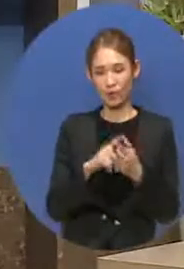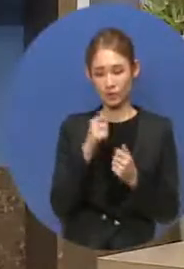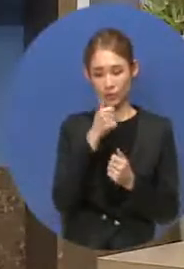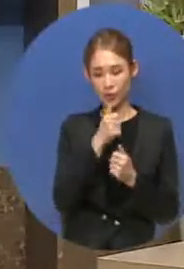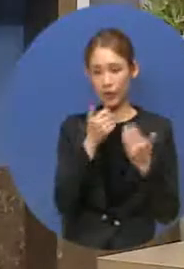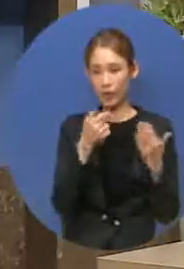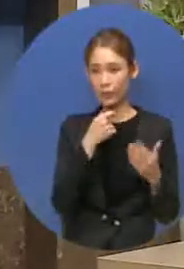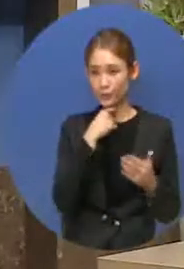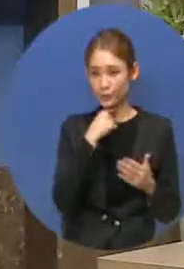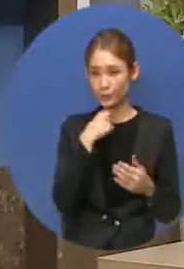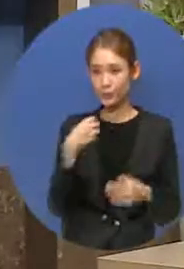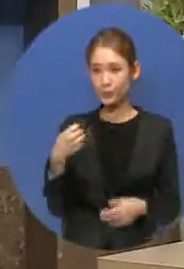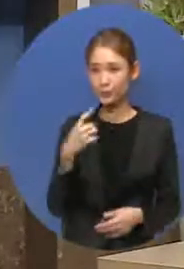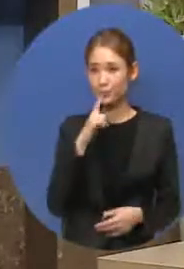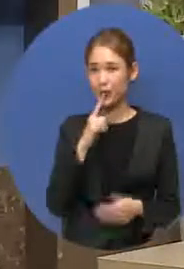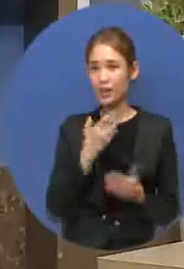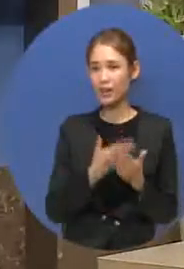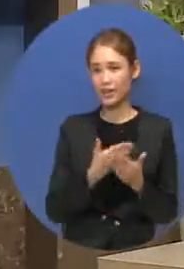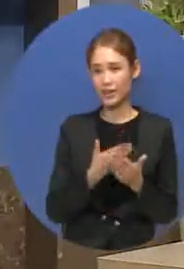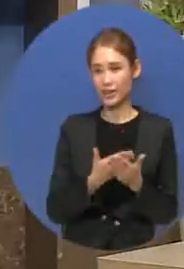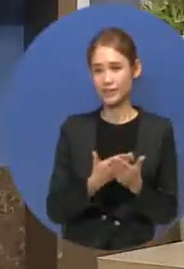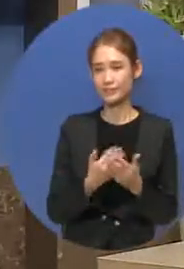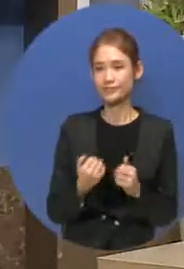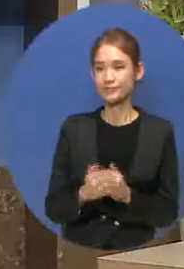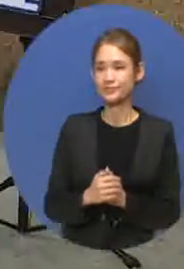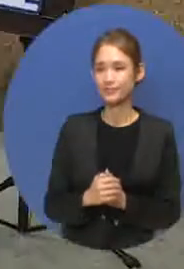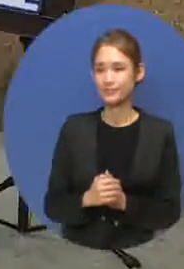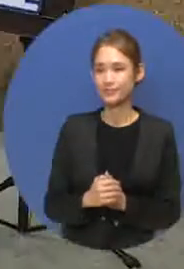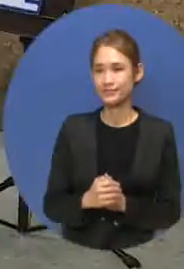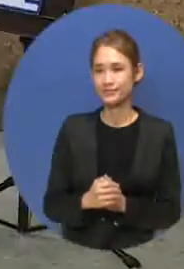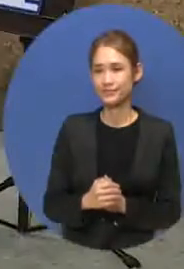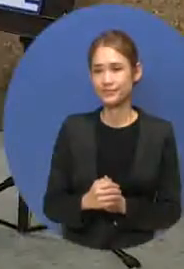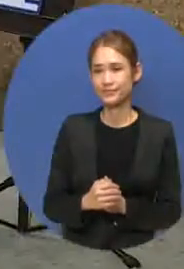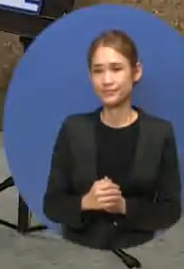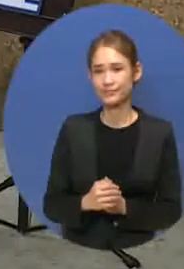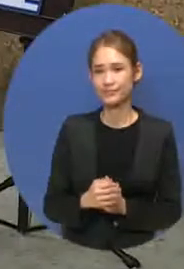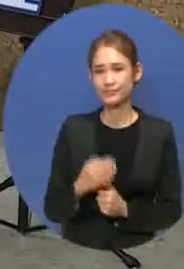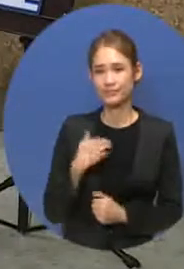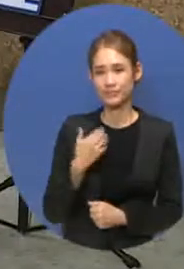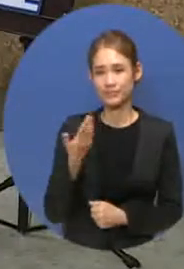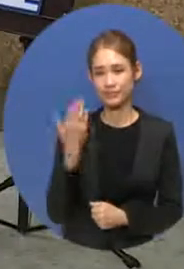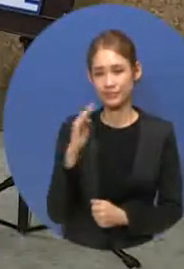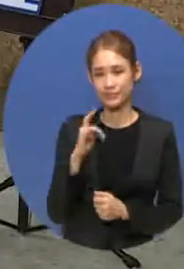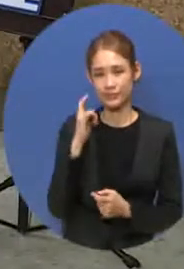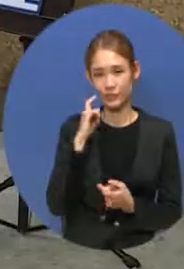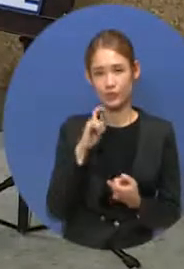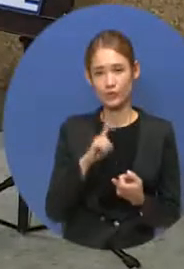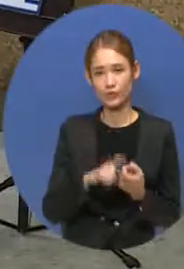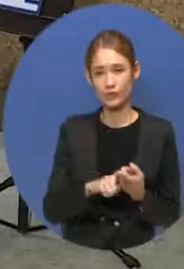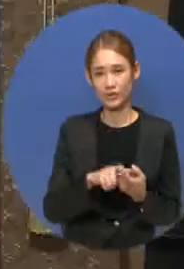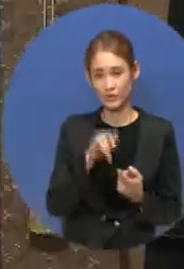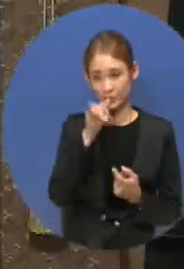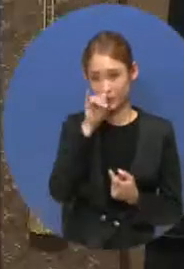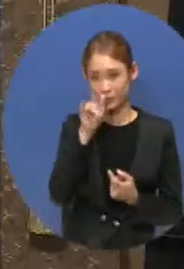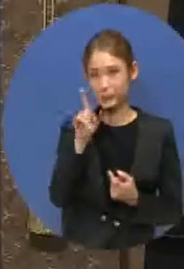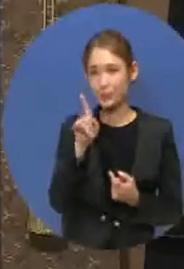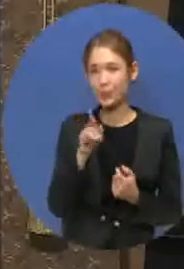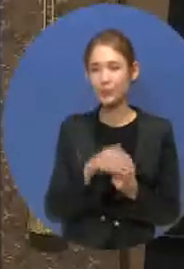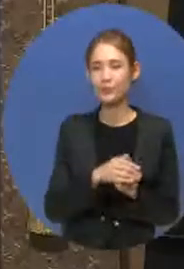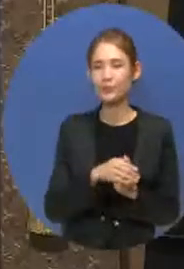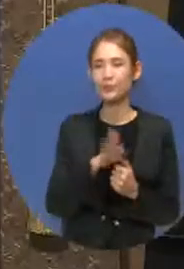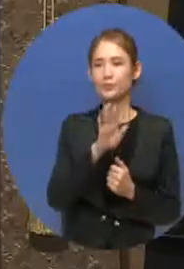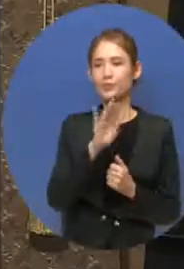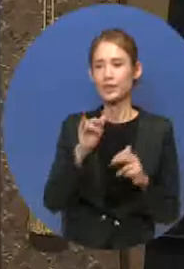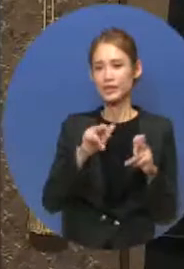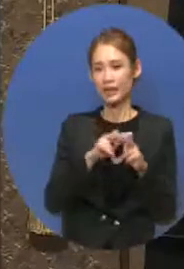하는 사업이 있다면 말씀해 주시면 감사하겠습니다. 네. 제가 요즘에 관심 가지는 거는 네.